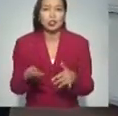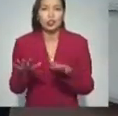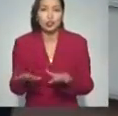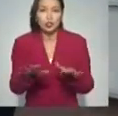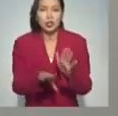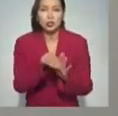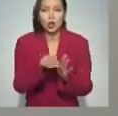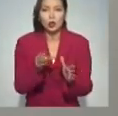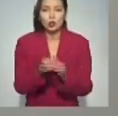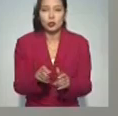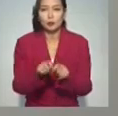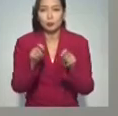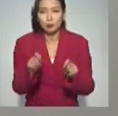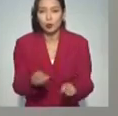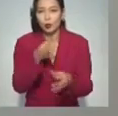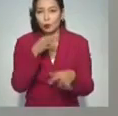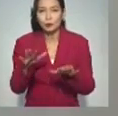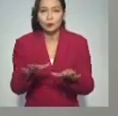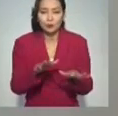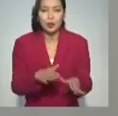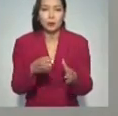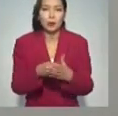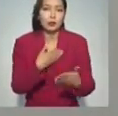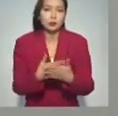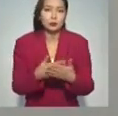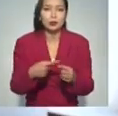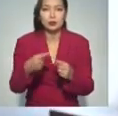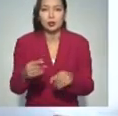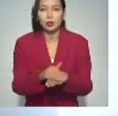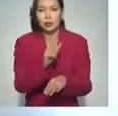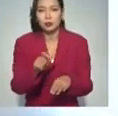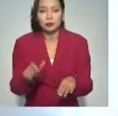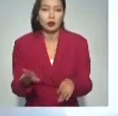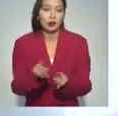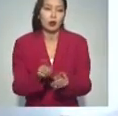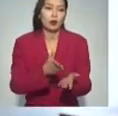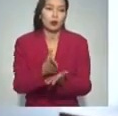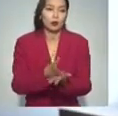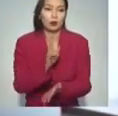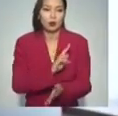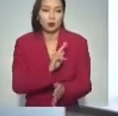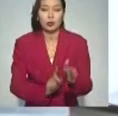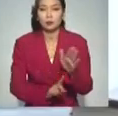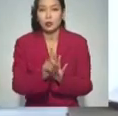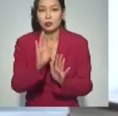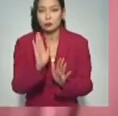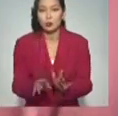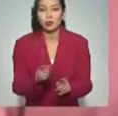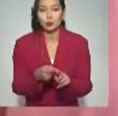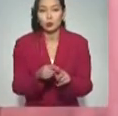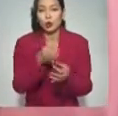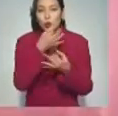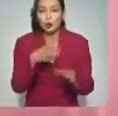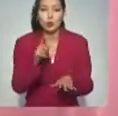штабтары құрылып, партия белсенділері мен еріктілері алдағы үгіт жұмысына қызу дайындықты бастап кеткен. Сондай-ақ, кез келген